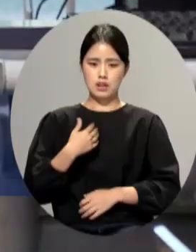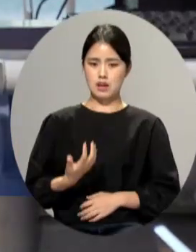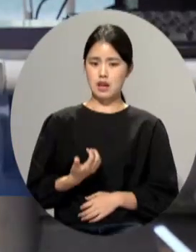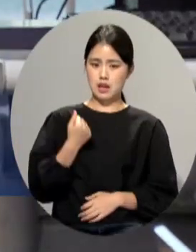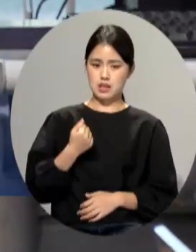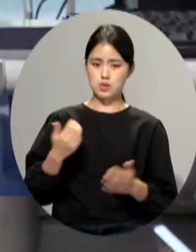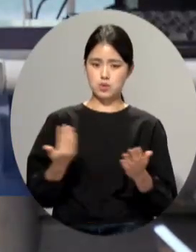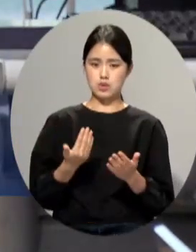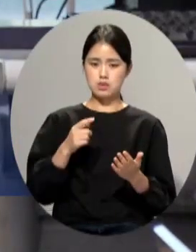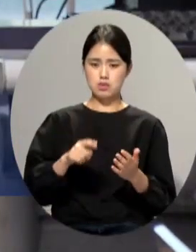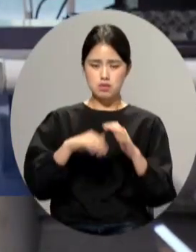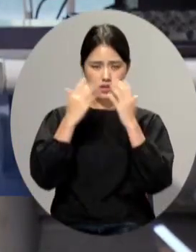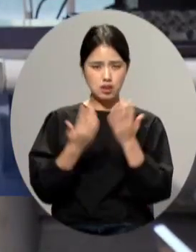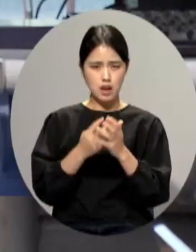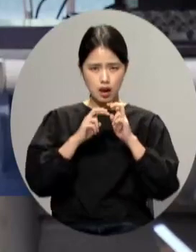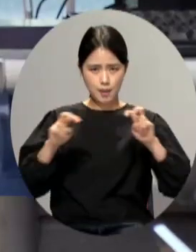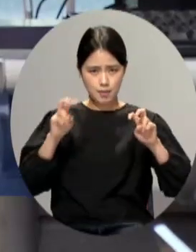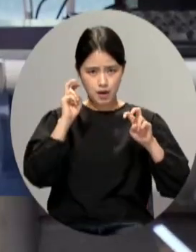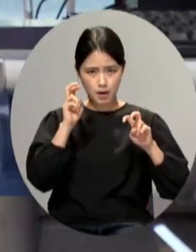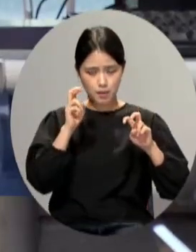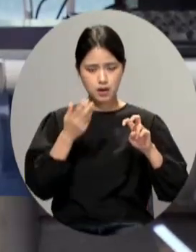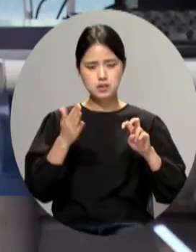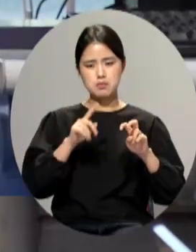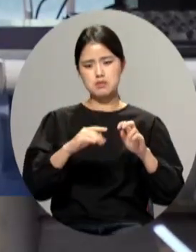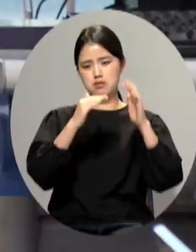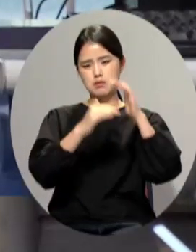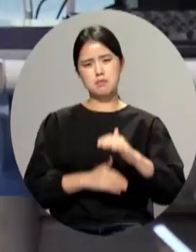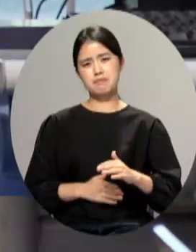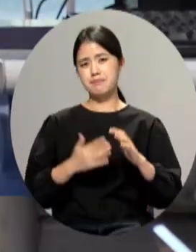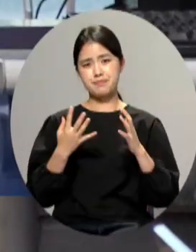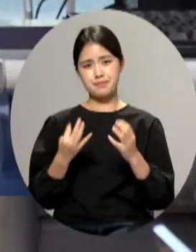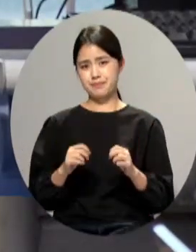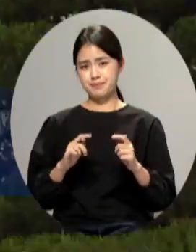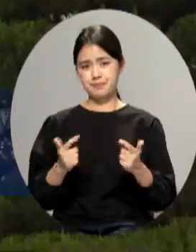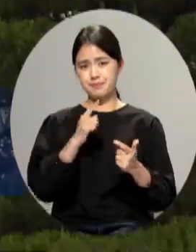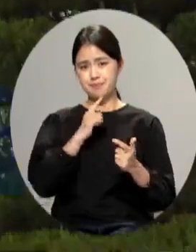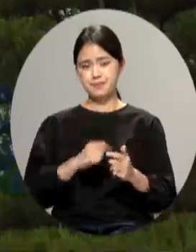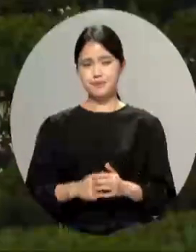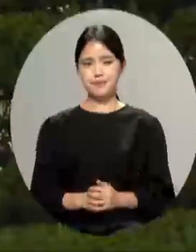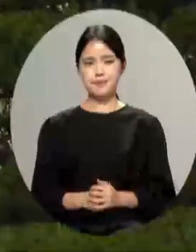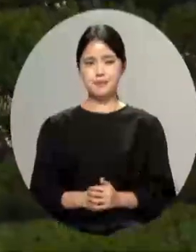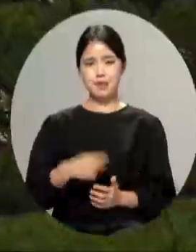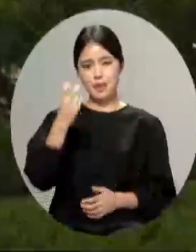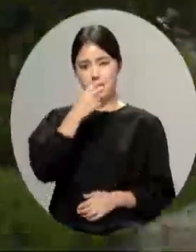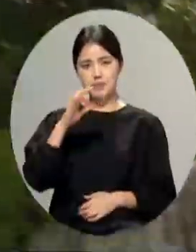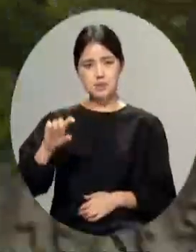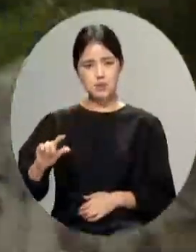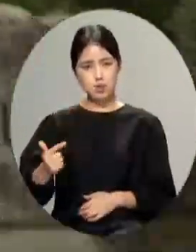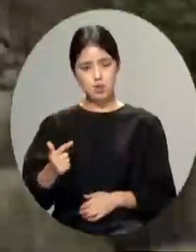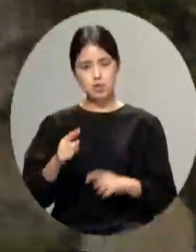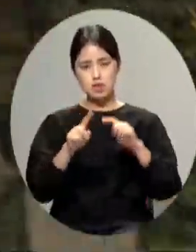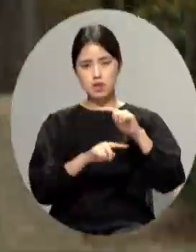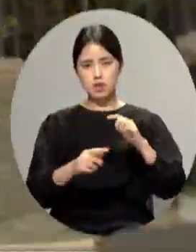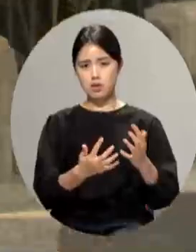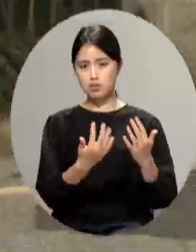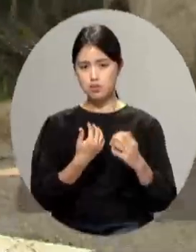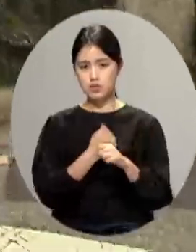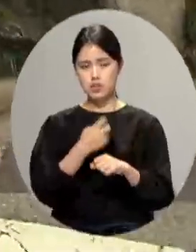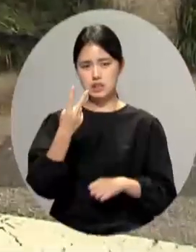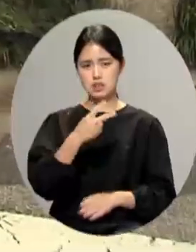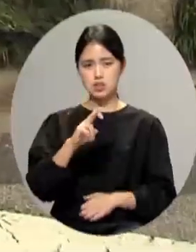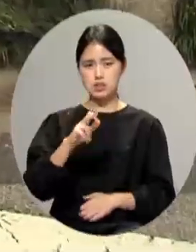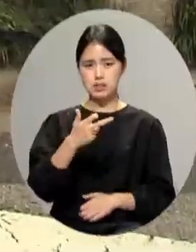다 들여다보지 않을까. 근데 그 내용은 그렇게 많지는 않은 것으로 지금. 감사원은 대회를 유치한